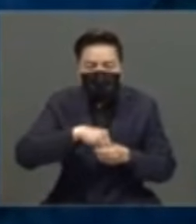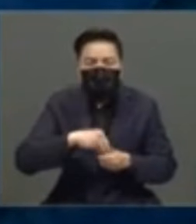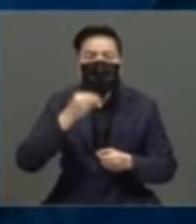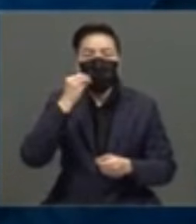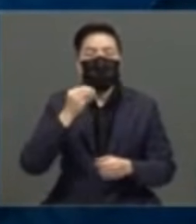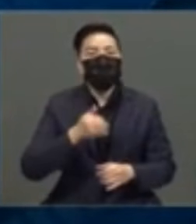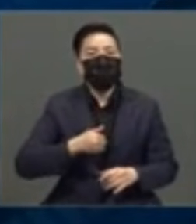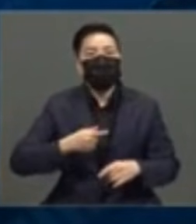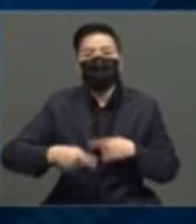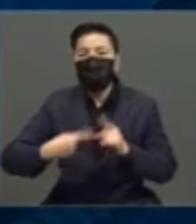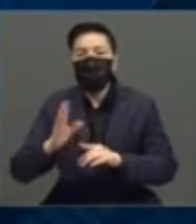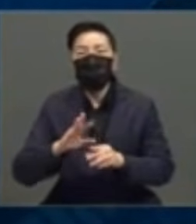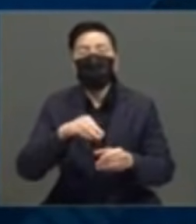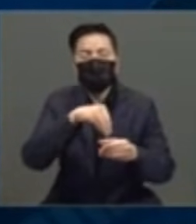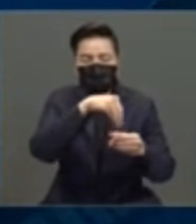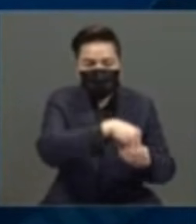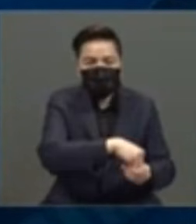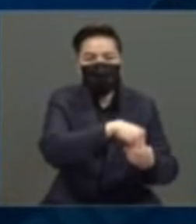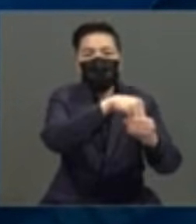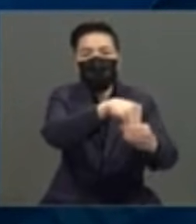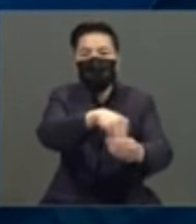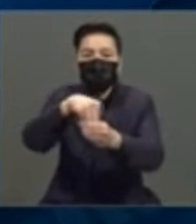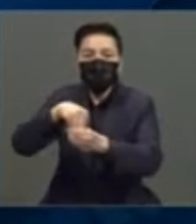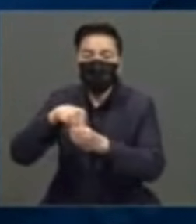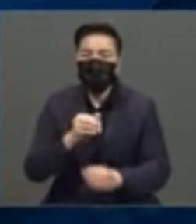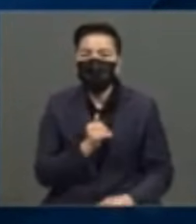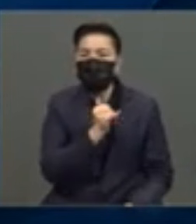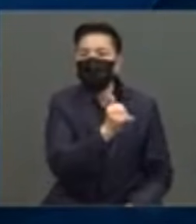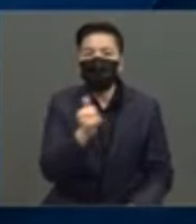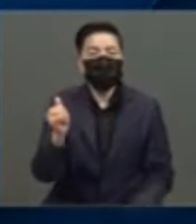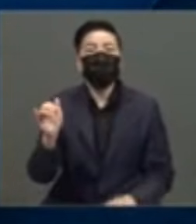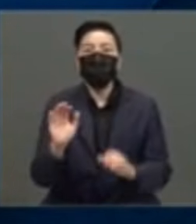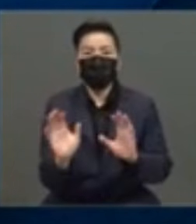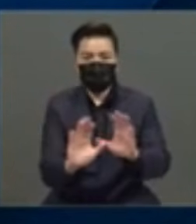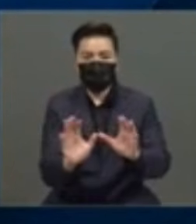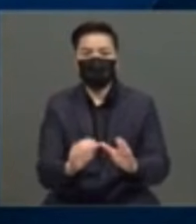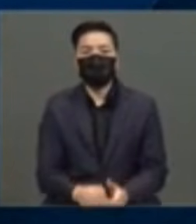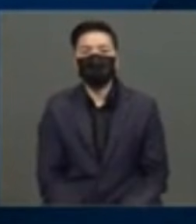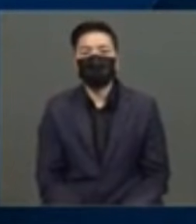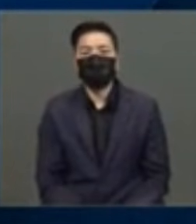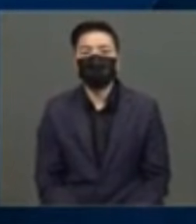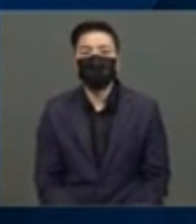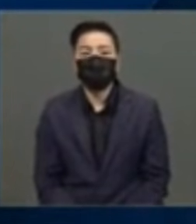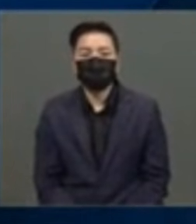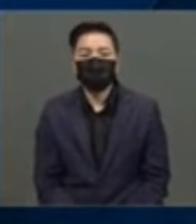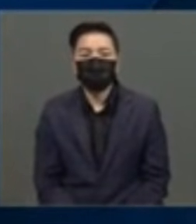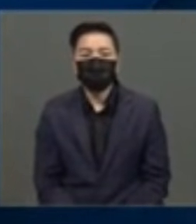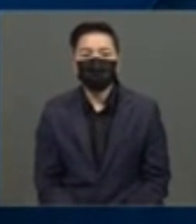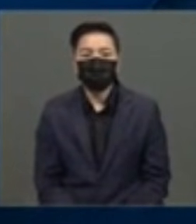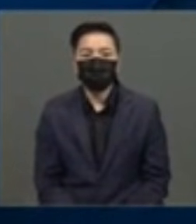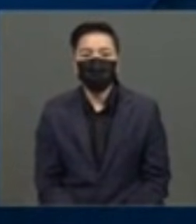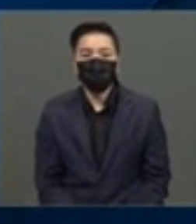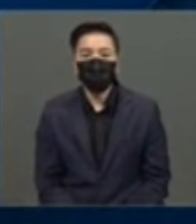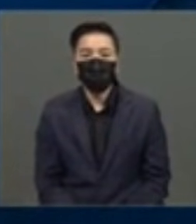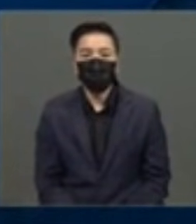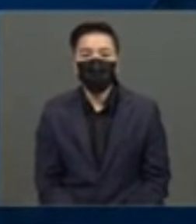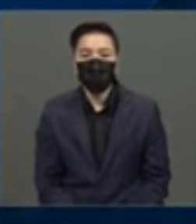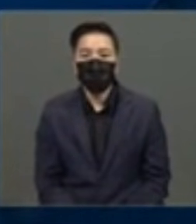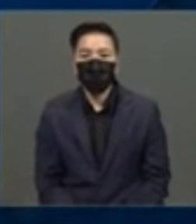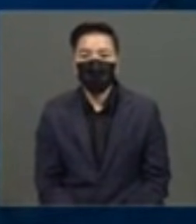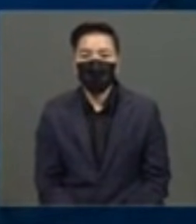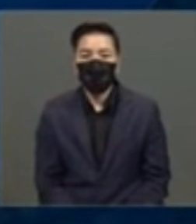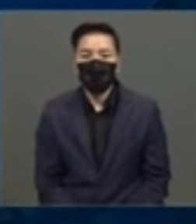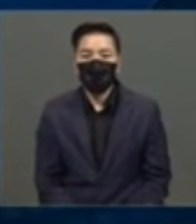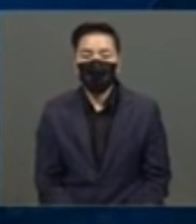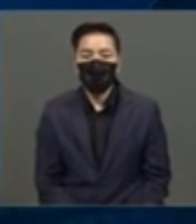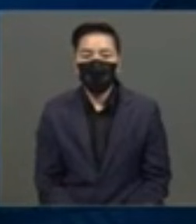ไม่ต้องเคลื่อนย้ายก็ขอให้อยู่นะครับอย่าเดินทางกันเลยนะตอนนี้นะครับส่วนมาตร